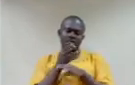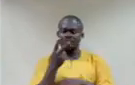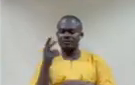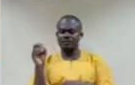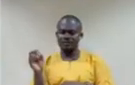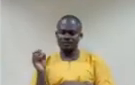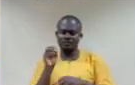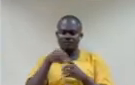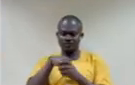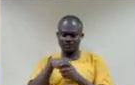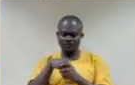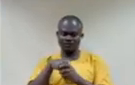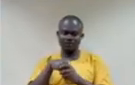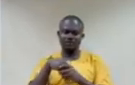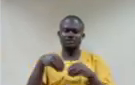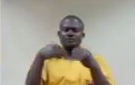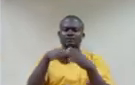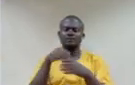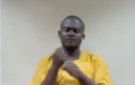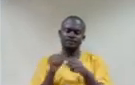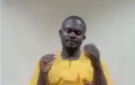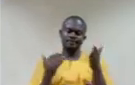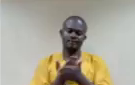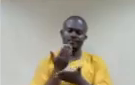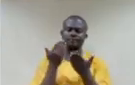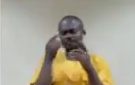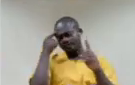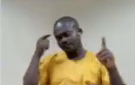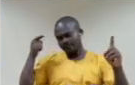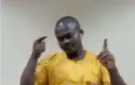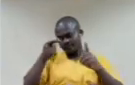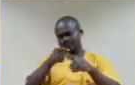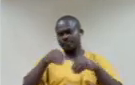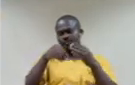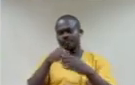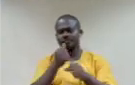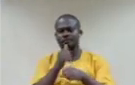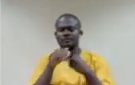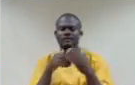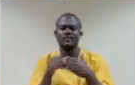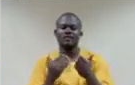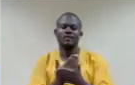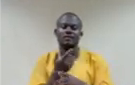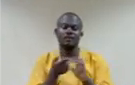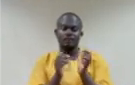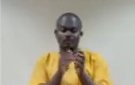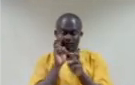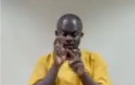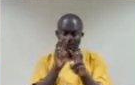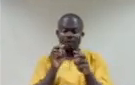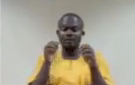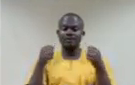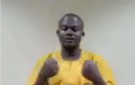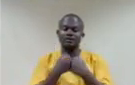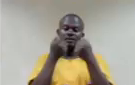200 twashyizemo zitanga imirimo mishya hagamijwe gutanga akazi gashya ariko iyo urebye ingaruka bigira usanga